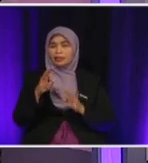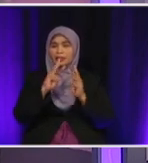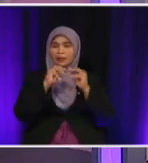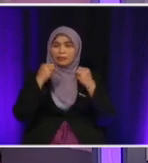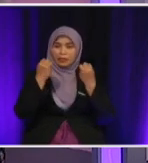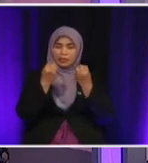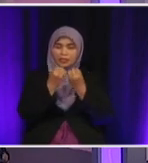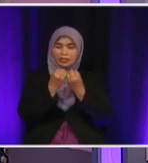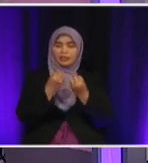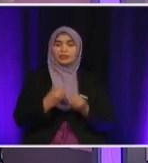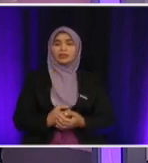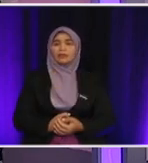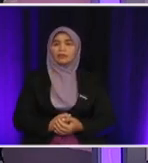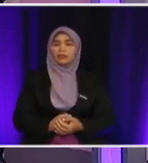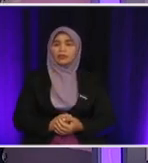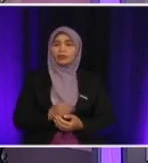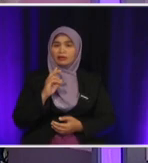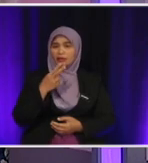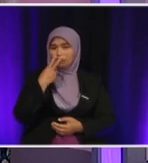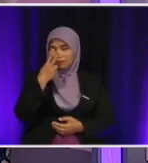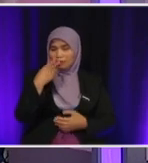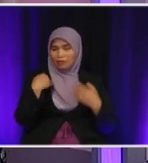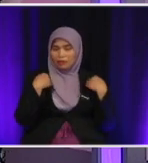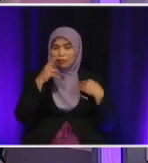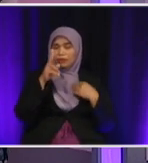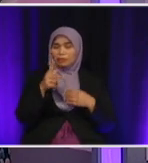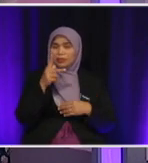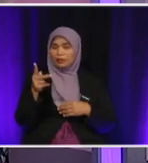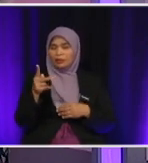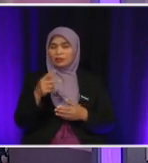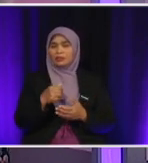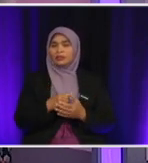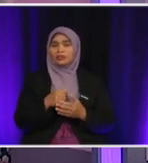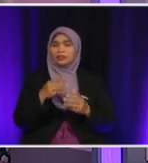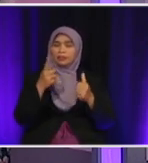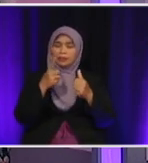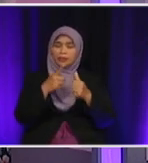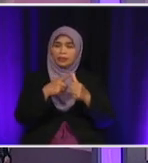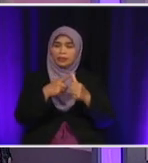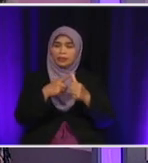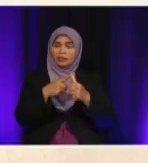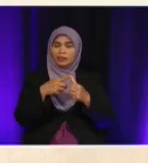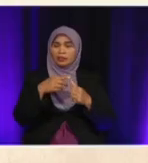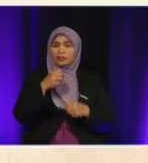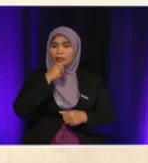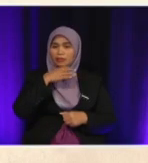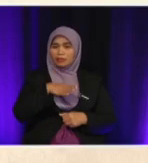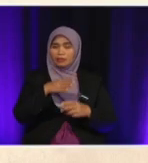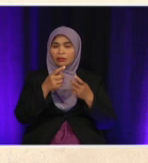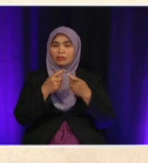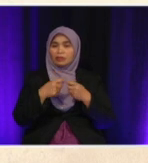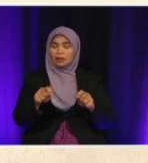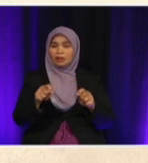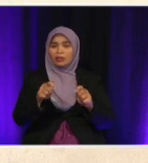Oke kita lihat ya ada dua perkara yang boleh kita lihat secara umum yaitu yang pertama Rasulullah telah